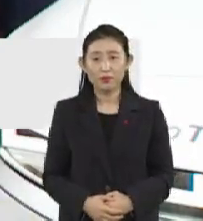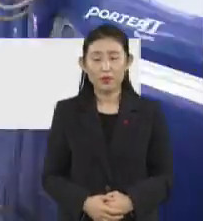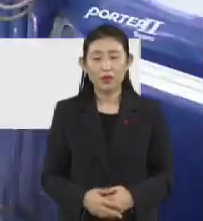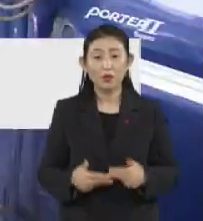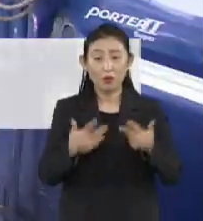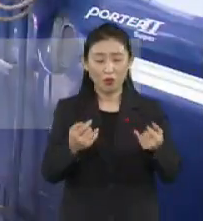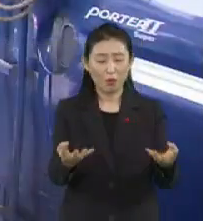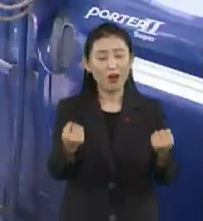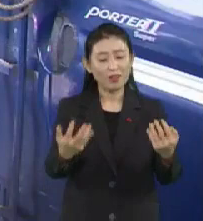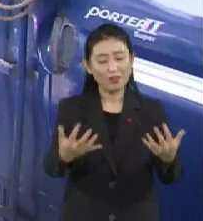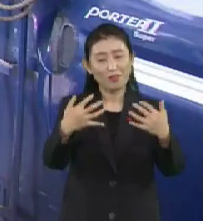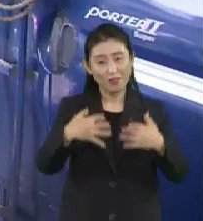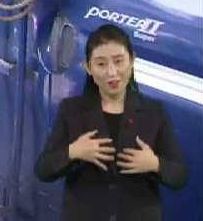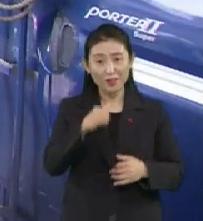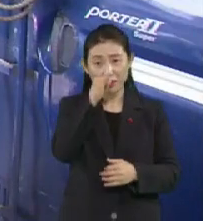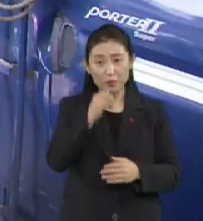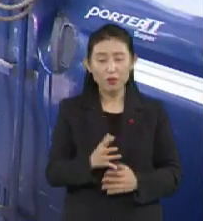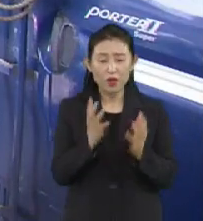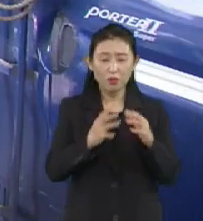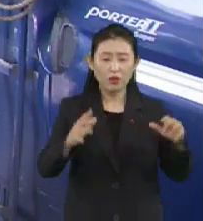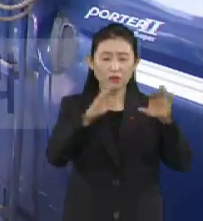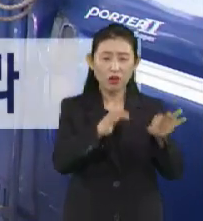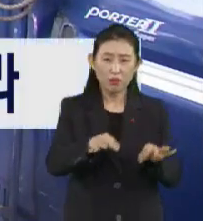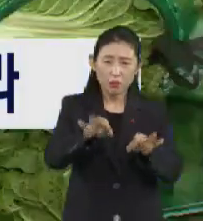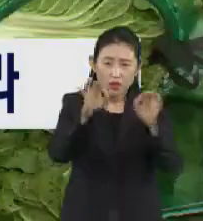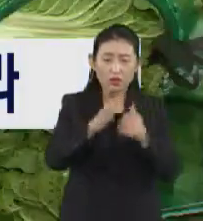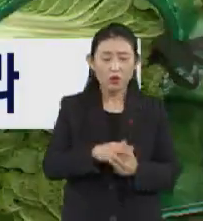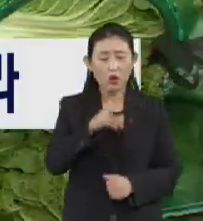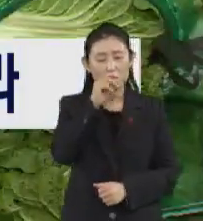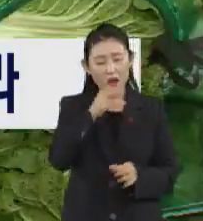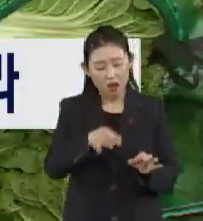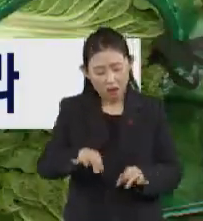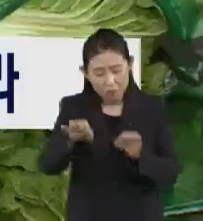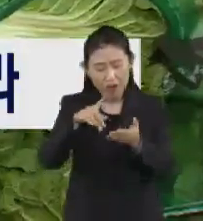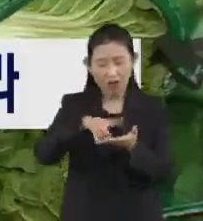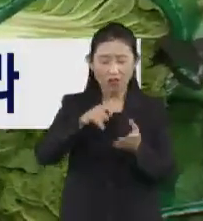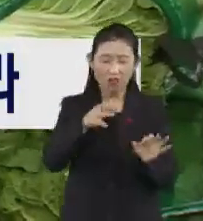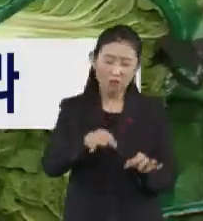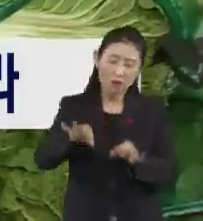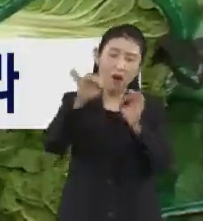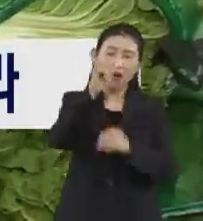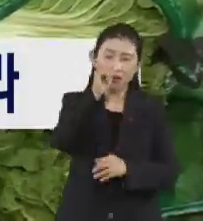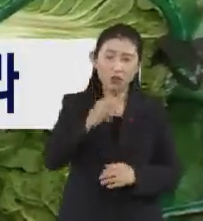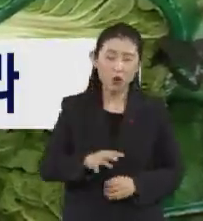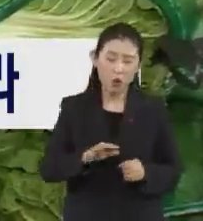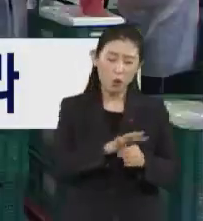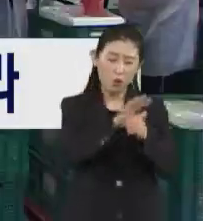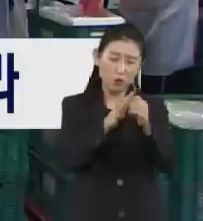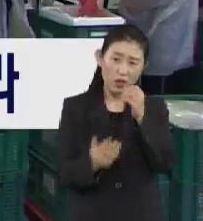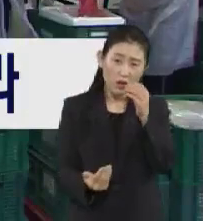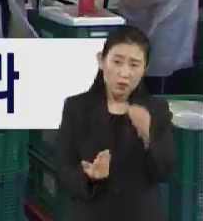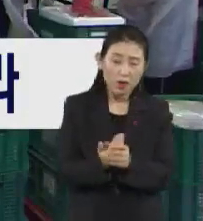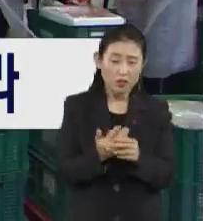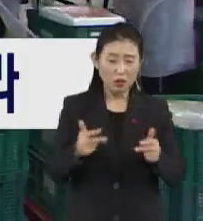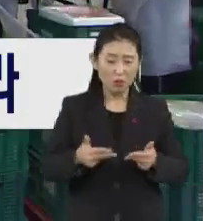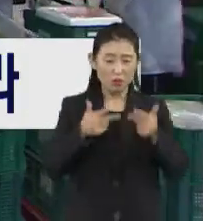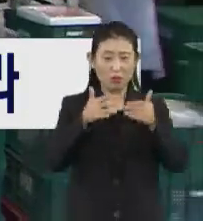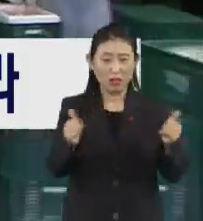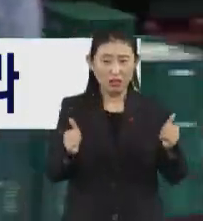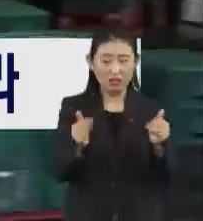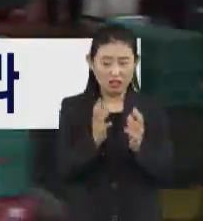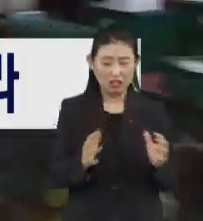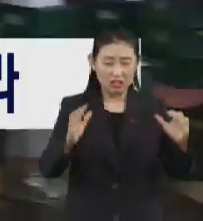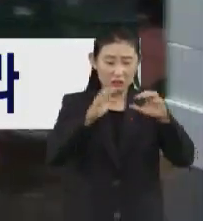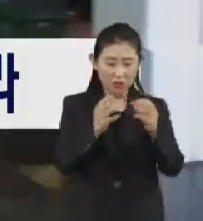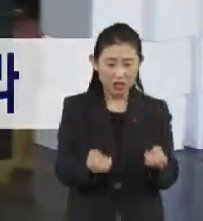해주시고. 배추 가격이 폭등하고 쪽파와 새우젓 등 재료값 급등에다 코로나19로 인해 봉사 단체들의